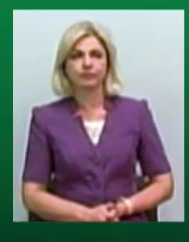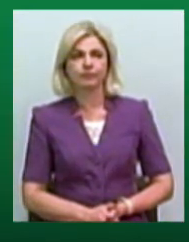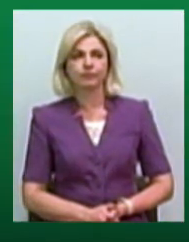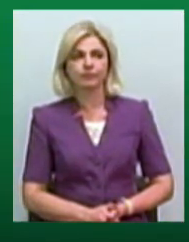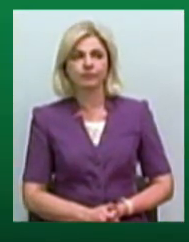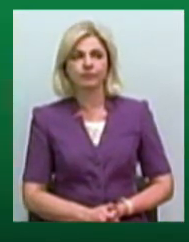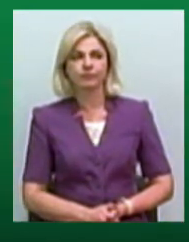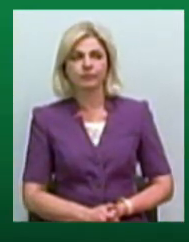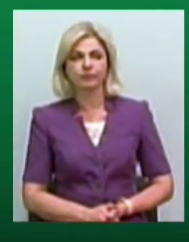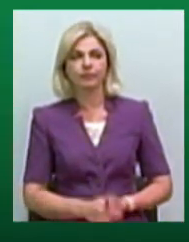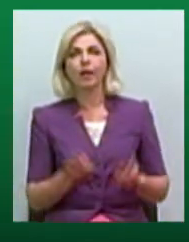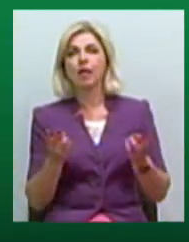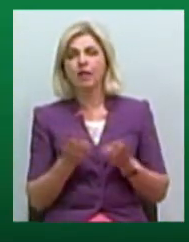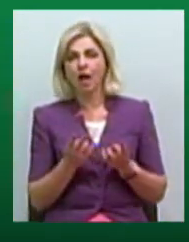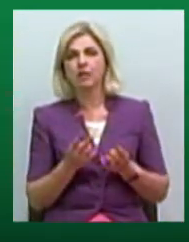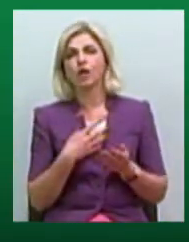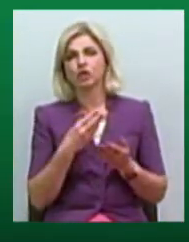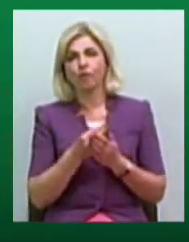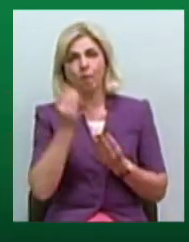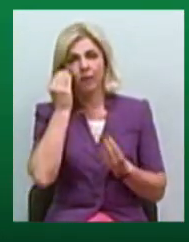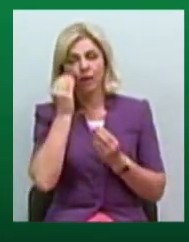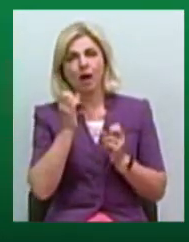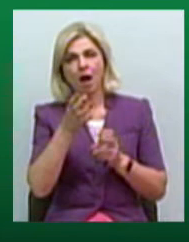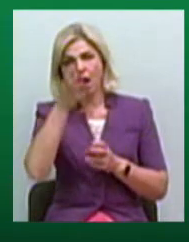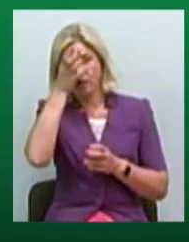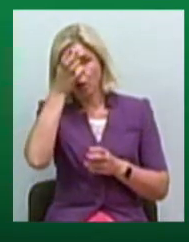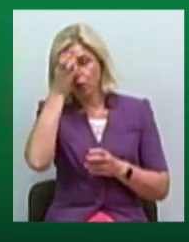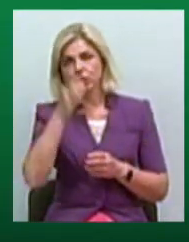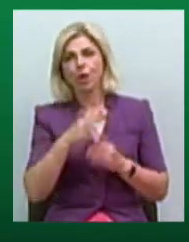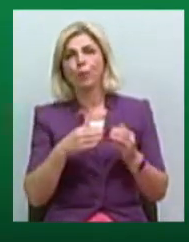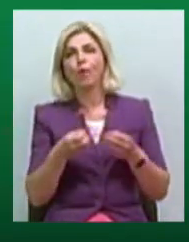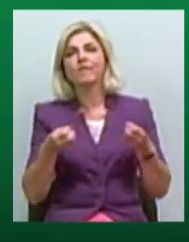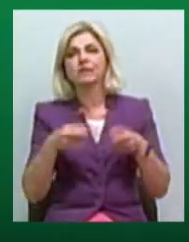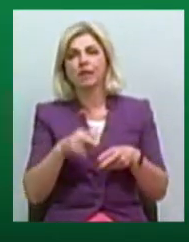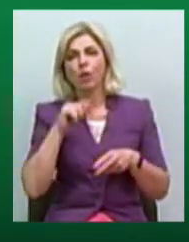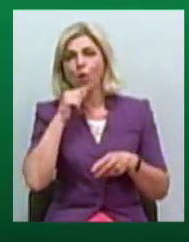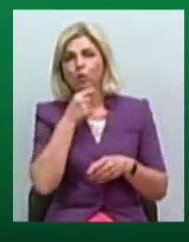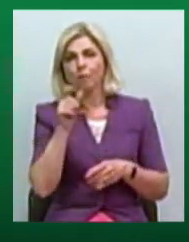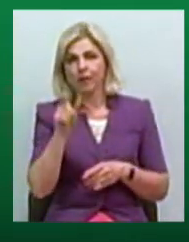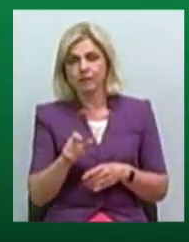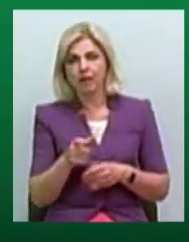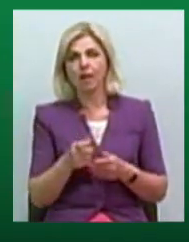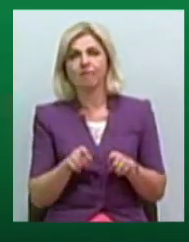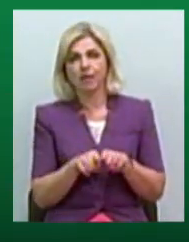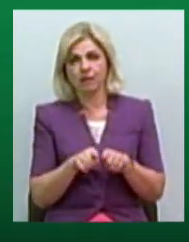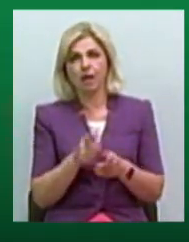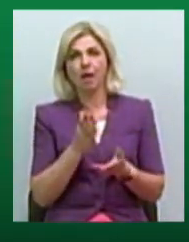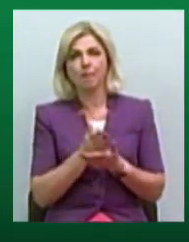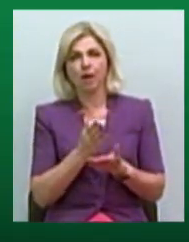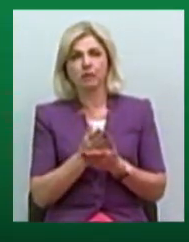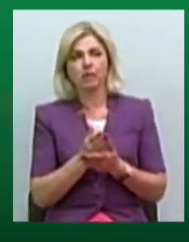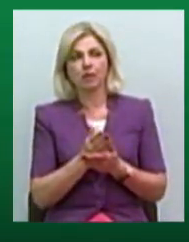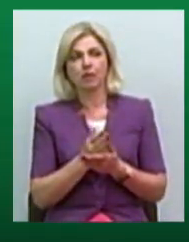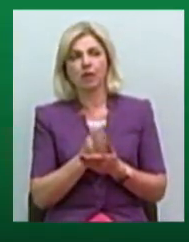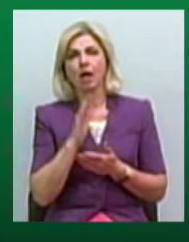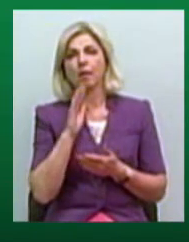Варто висловити свою думку як науковця, професійного економіста, який все-таки має майже п'ятирічний